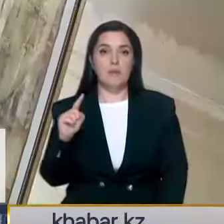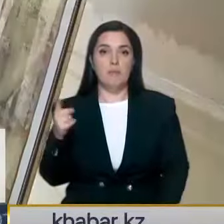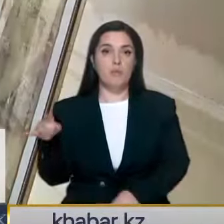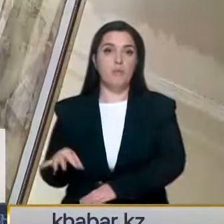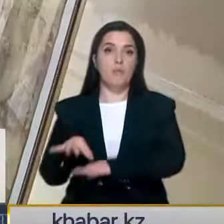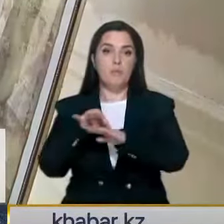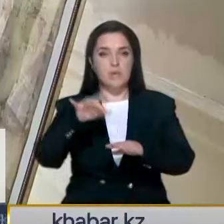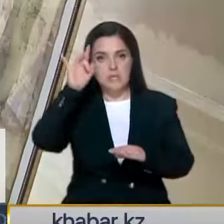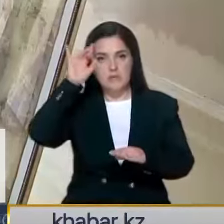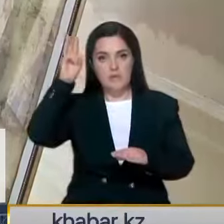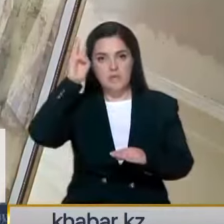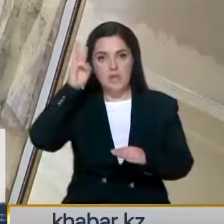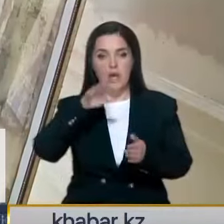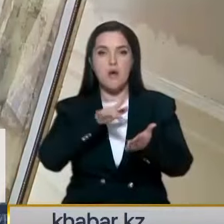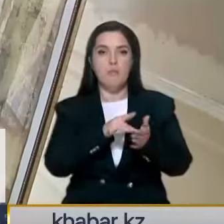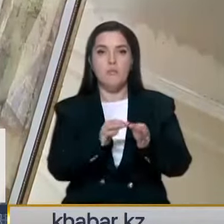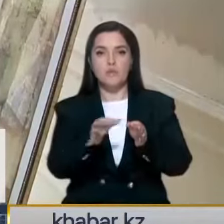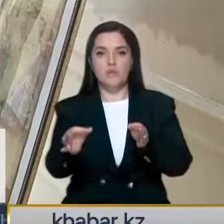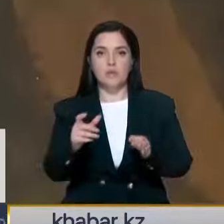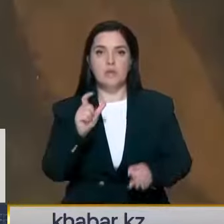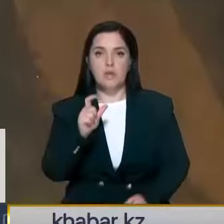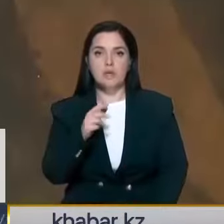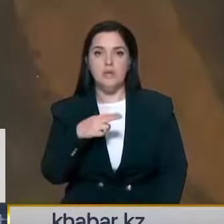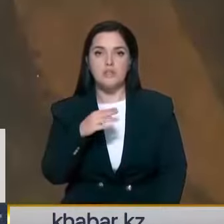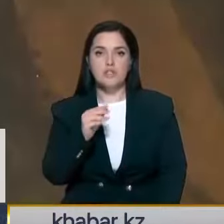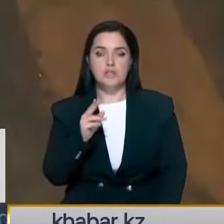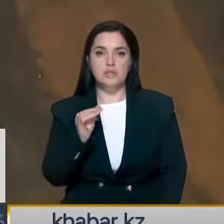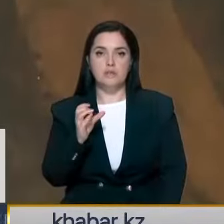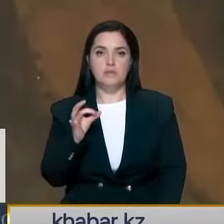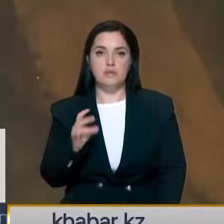привез известный дипломат и путешественник Энтони Дженкинсон.